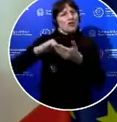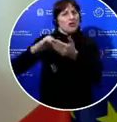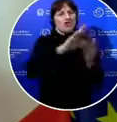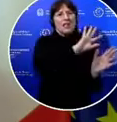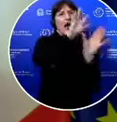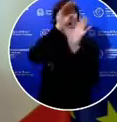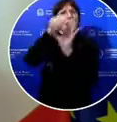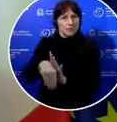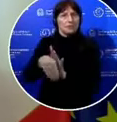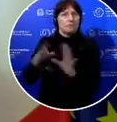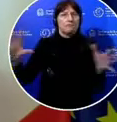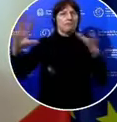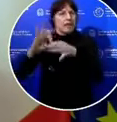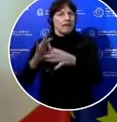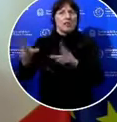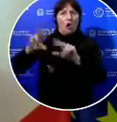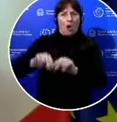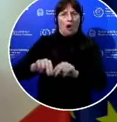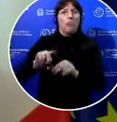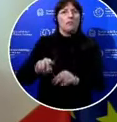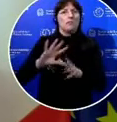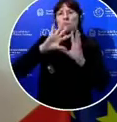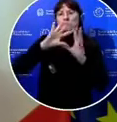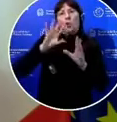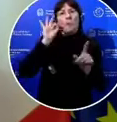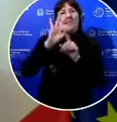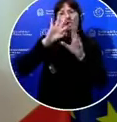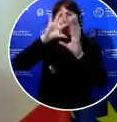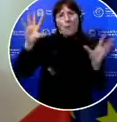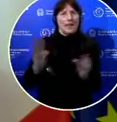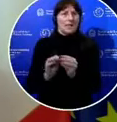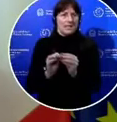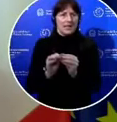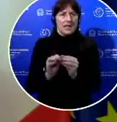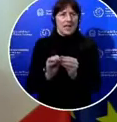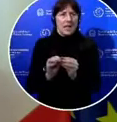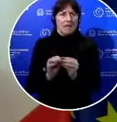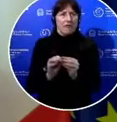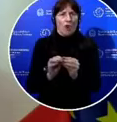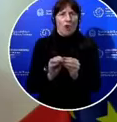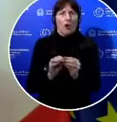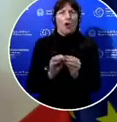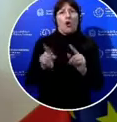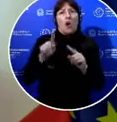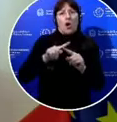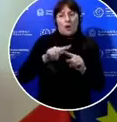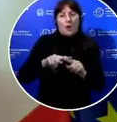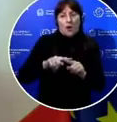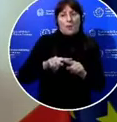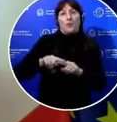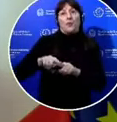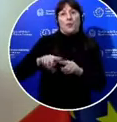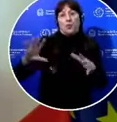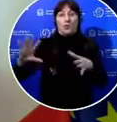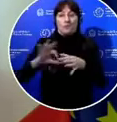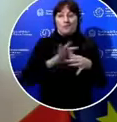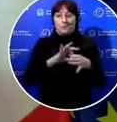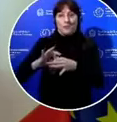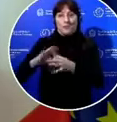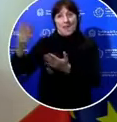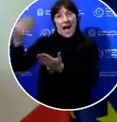compito complessivo che può e deve intrecciarsi con quello che stiamo facendo con il Piano Nazionale di Ripresa e